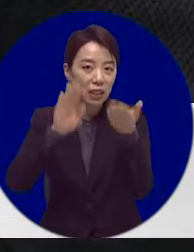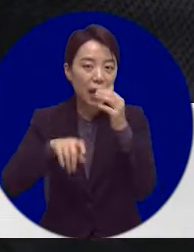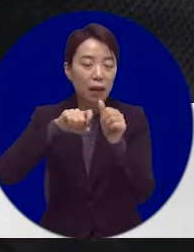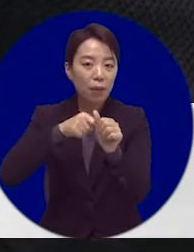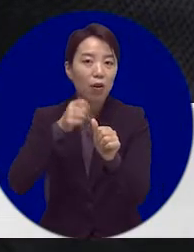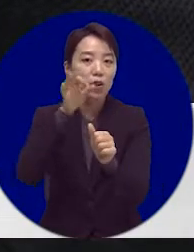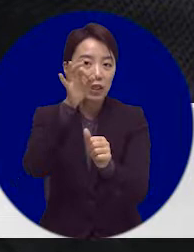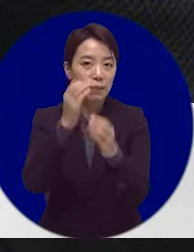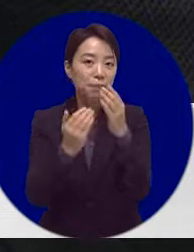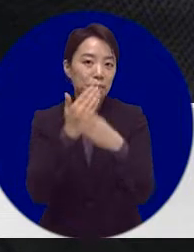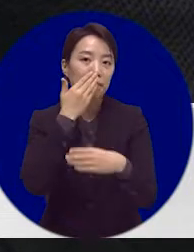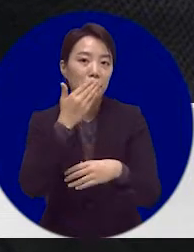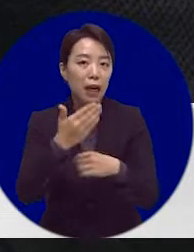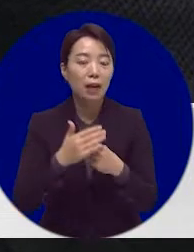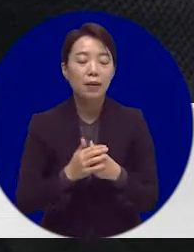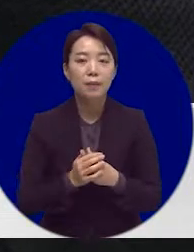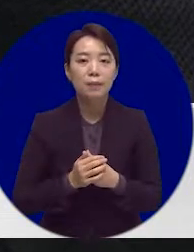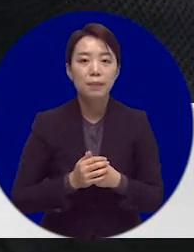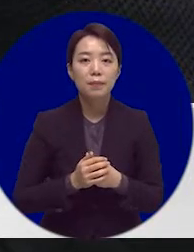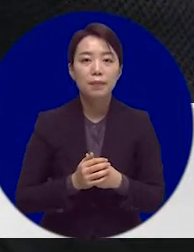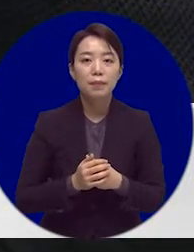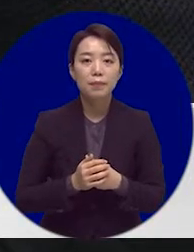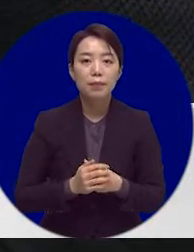이하의 벌금에 처해질 수 있습니다.